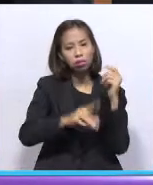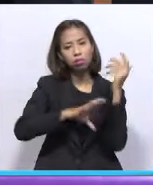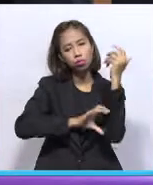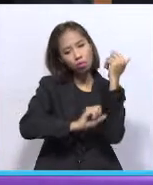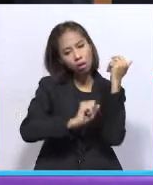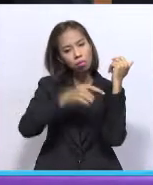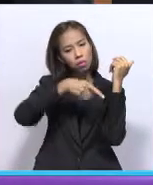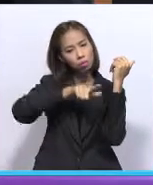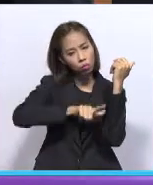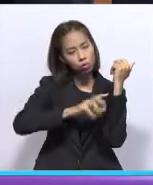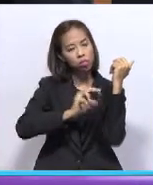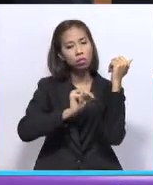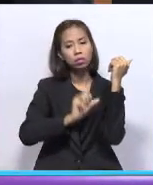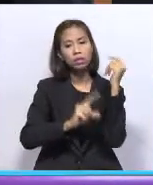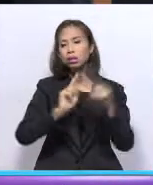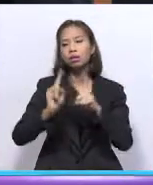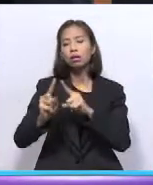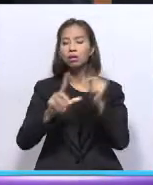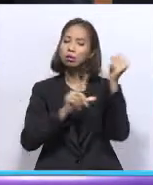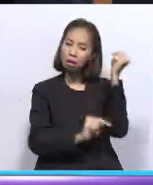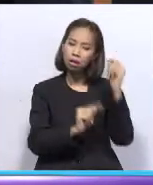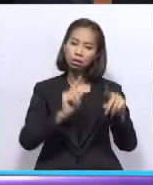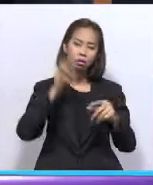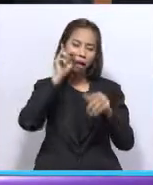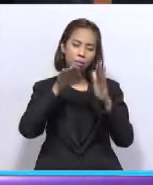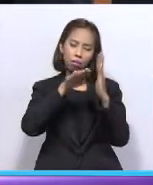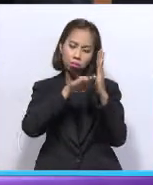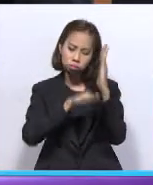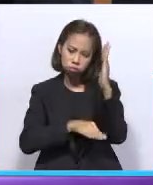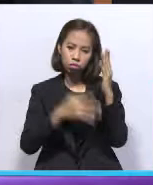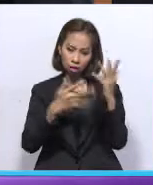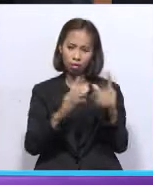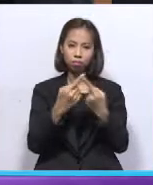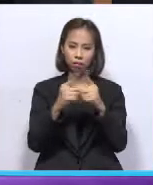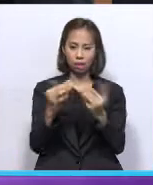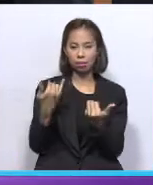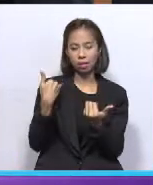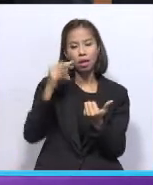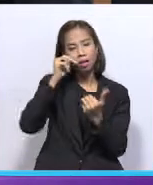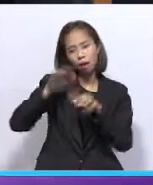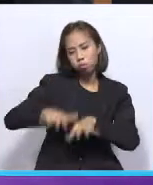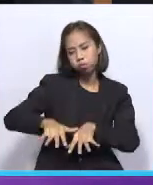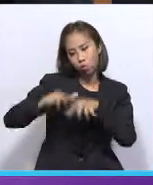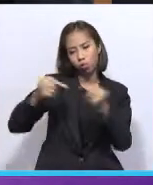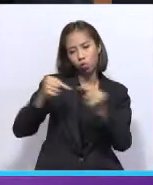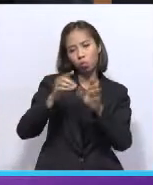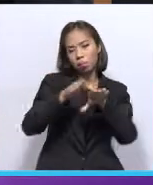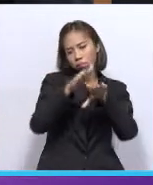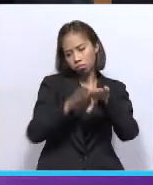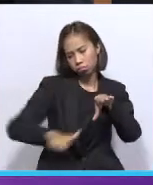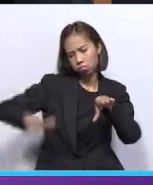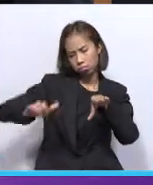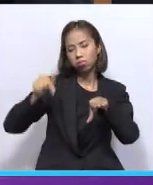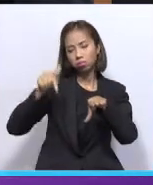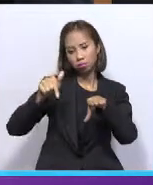หรือนครศรีธรรมราชหรือที่ตรังก็ตามเนี่ยน้ำต่ำกว่าตลิ่งหมดแล้วแต่จะมีภาวะลักษณะของน้ำท่วมขังในแอ่งต่างๆซึ่งวันนี้กรมชลประท